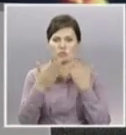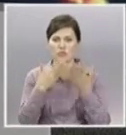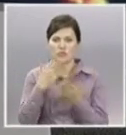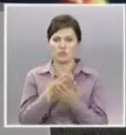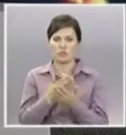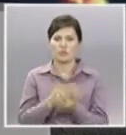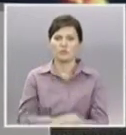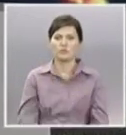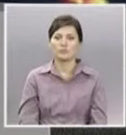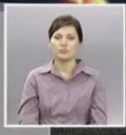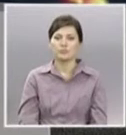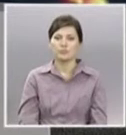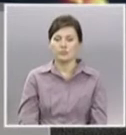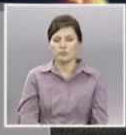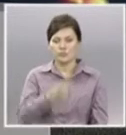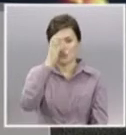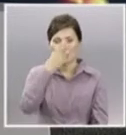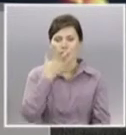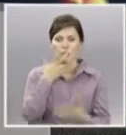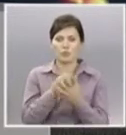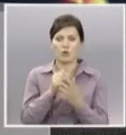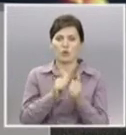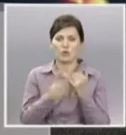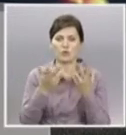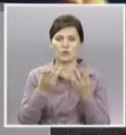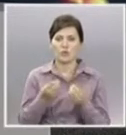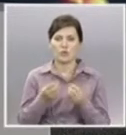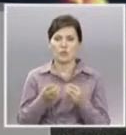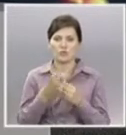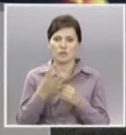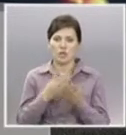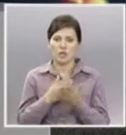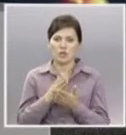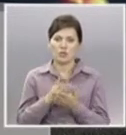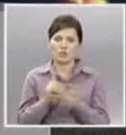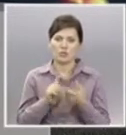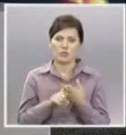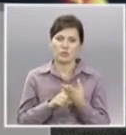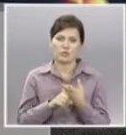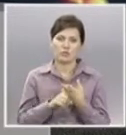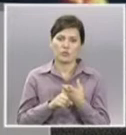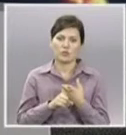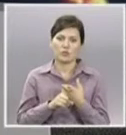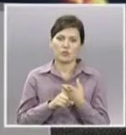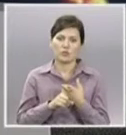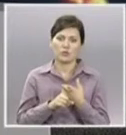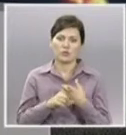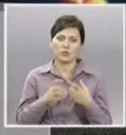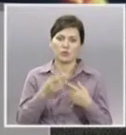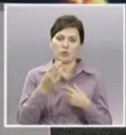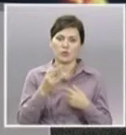түсіп жатады. Ал осы еліміздің өзінен бұл күнделікті бізге бірнеше сала бойынша келеді, сондар